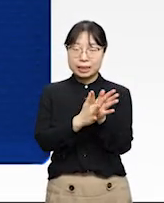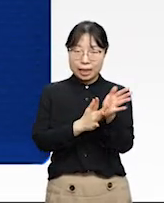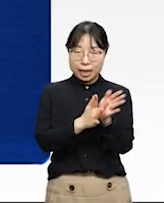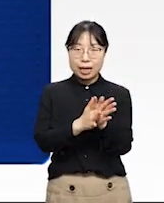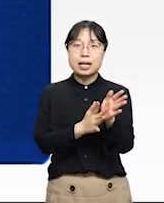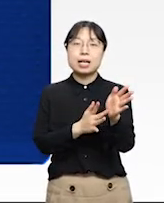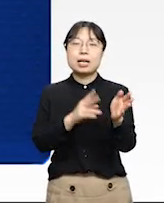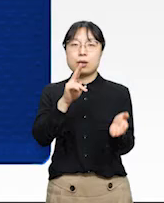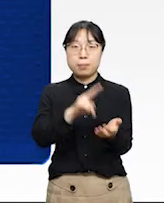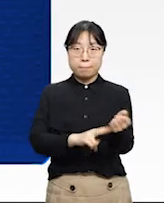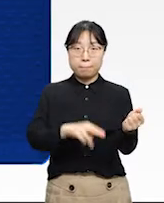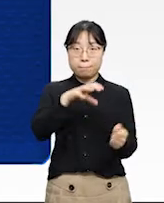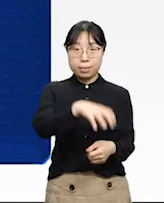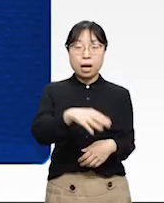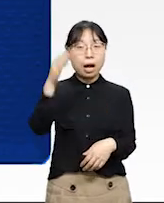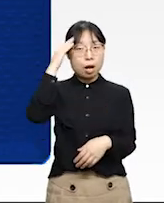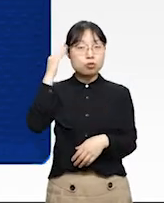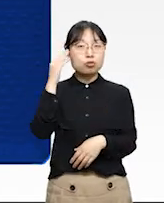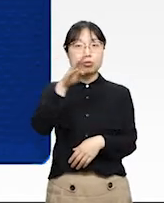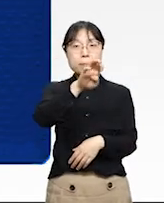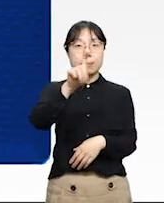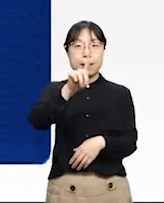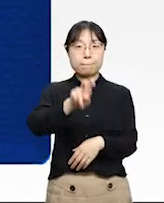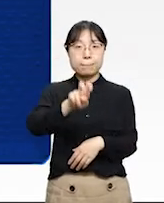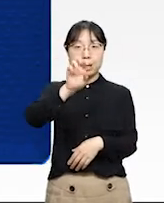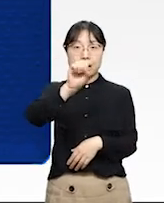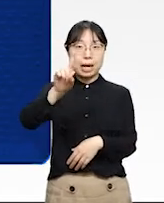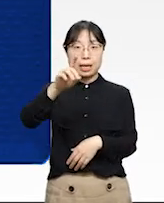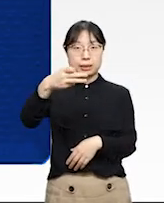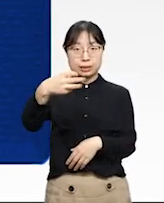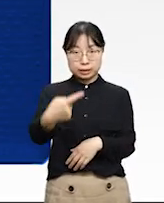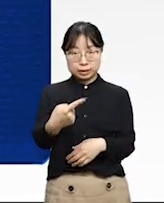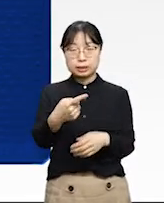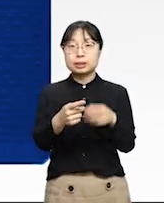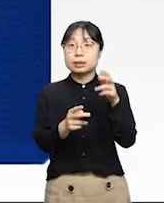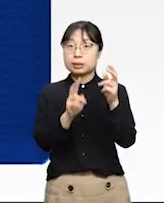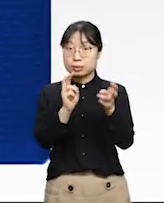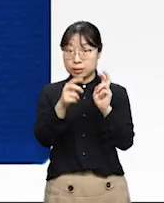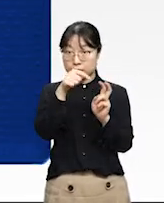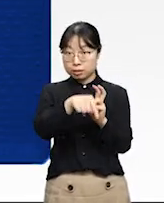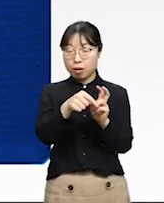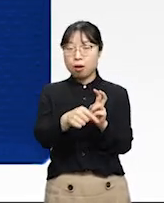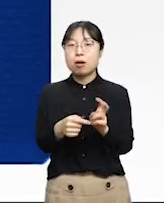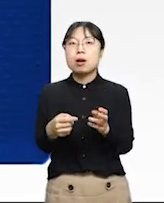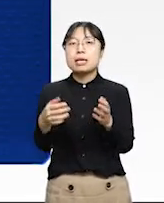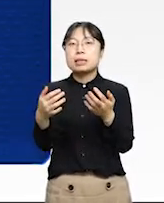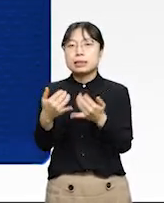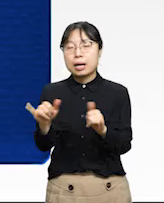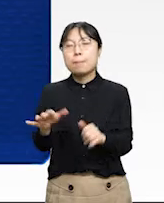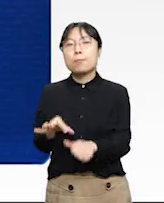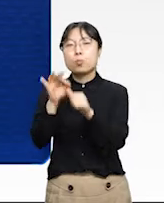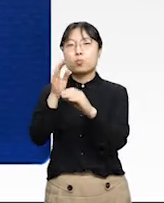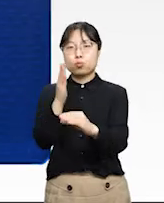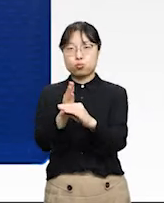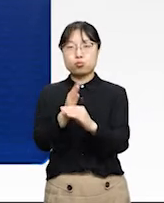건강기능식품 도소매업을 하는 한국파마트 주식회사에서 일반 사무 및 물류관리 직원을 모집합니다.